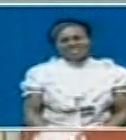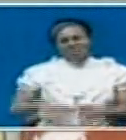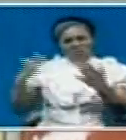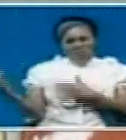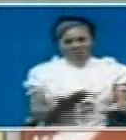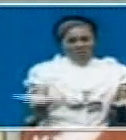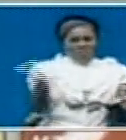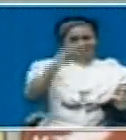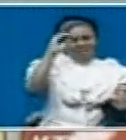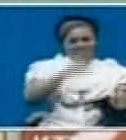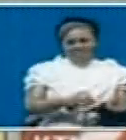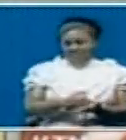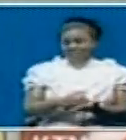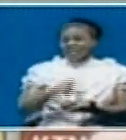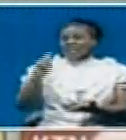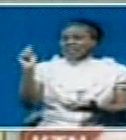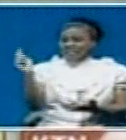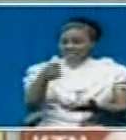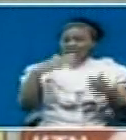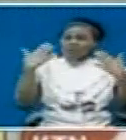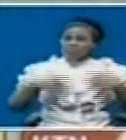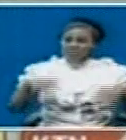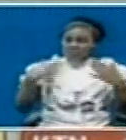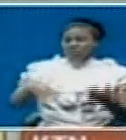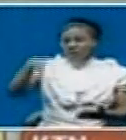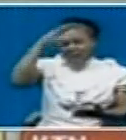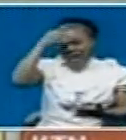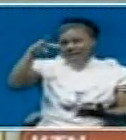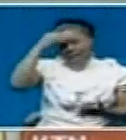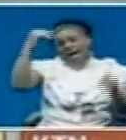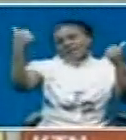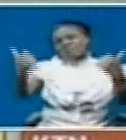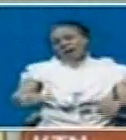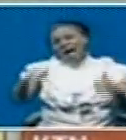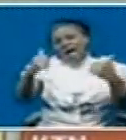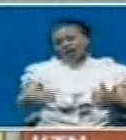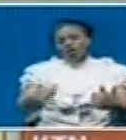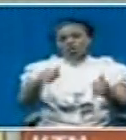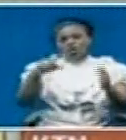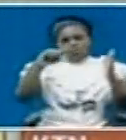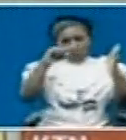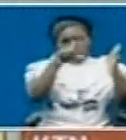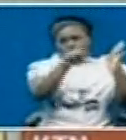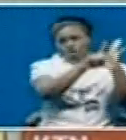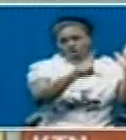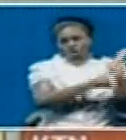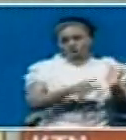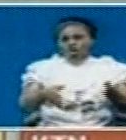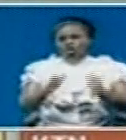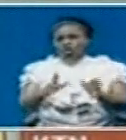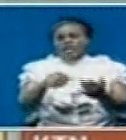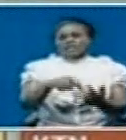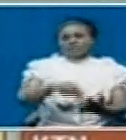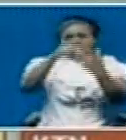Karibu tena. Inaonekana baadhi ya Wakenya bado hawajajifunza lolote kuhusu kanuni za barabarani, hasa kuendesha